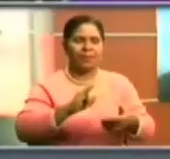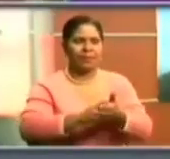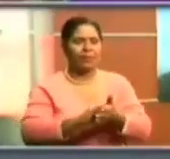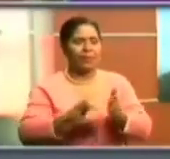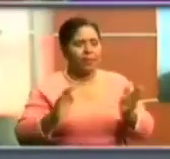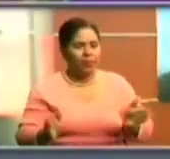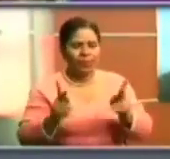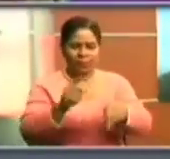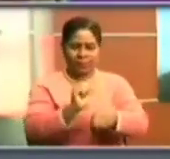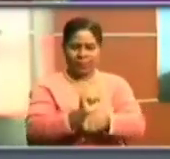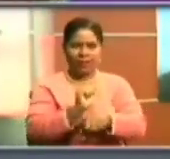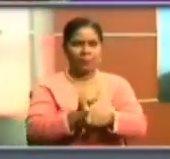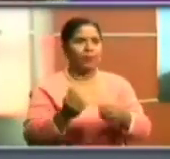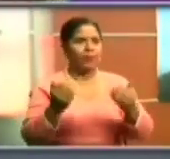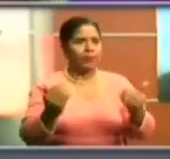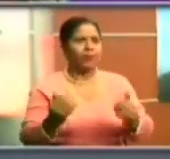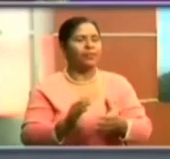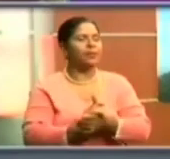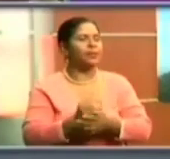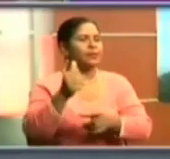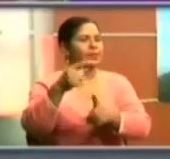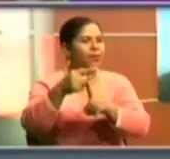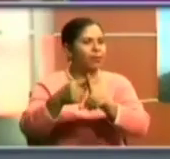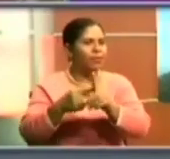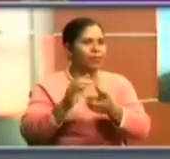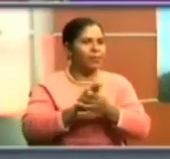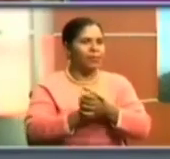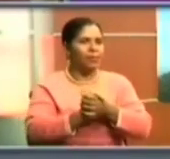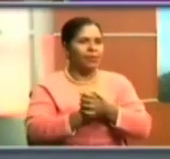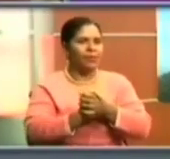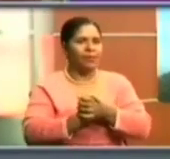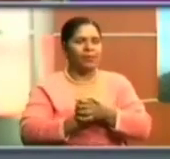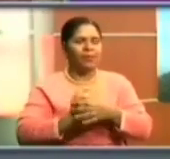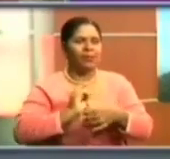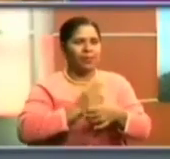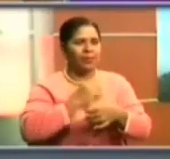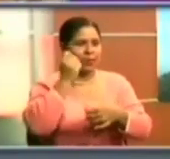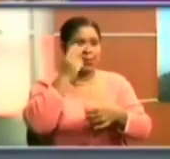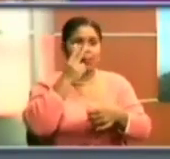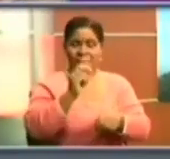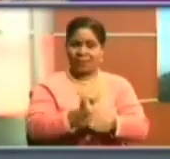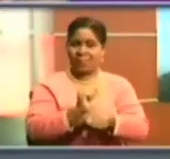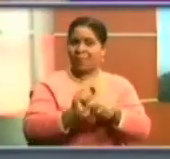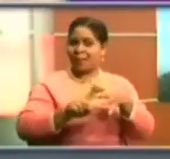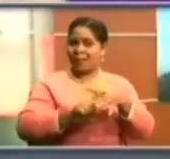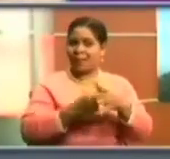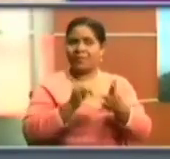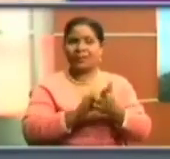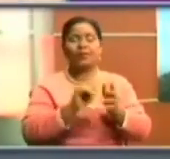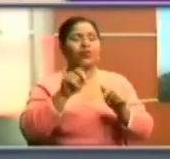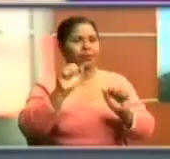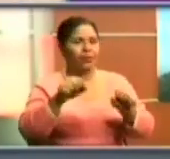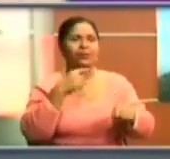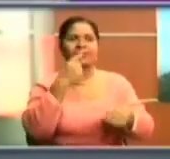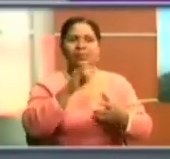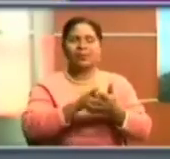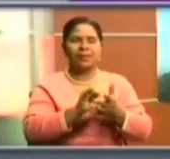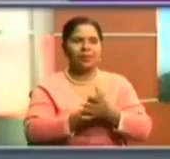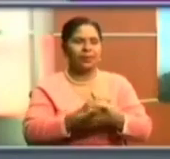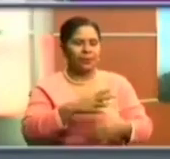Yo. Jodi a fait exactement 10 mois. Vous comprenez? Est-ce que nous voyons ça bien d'abord? Oui, eh